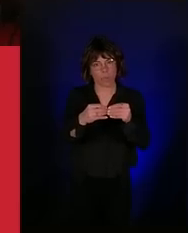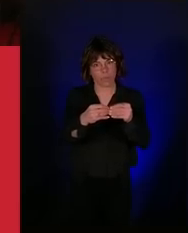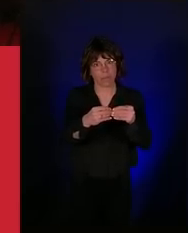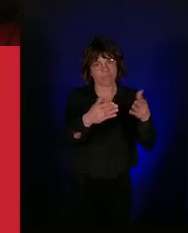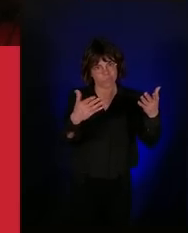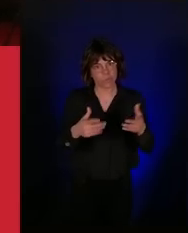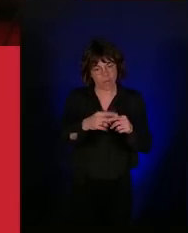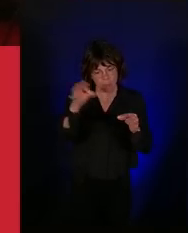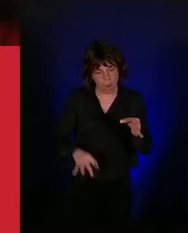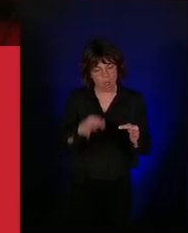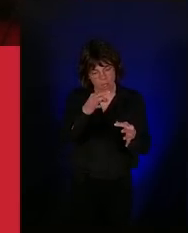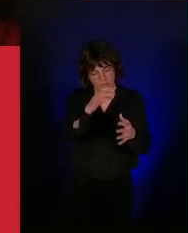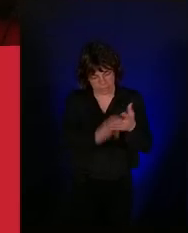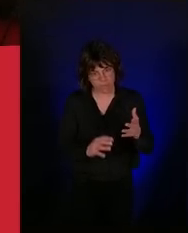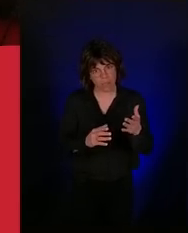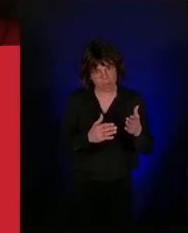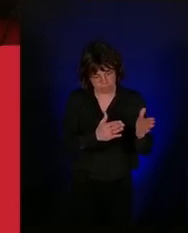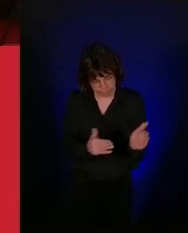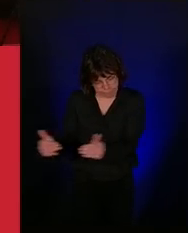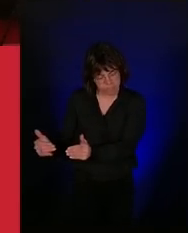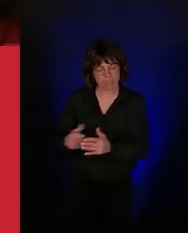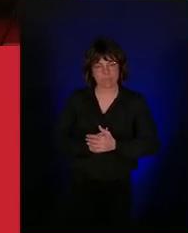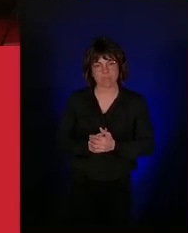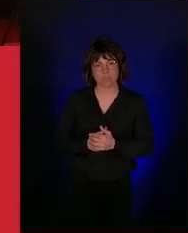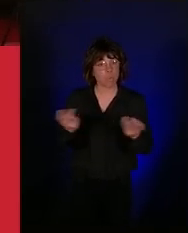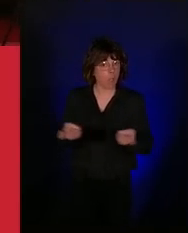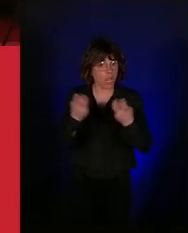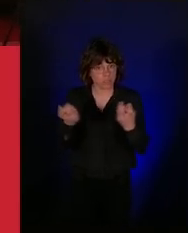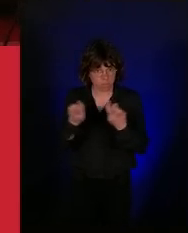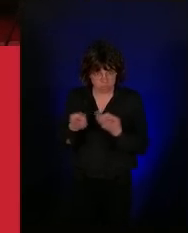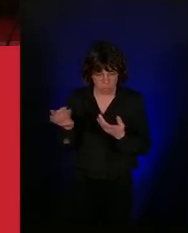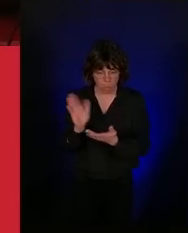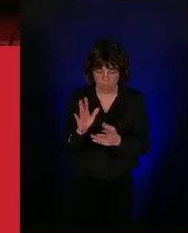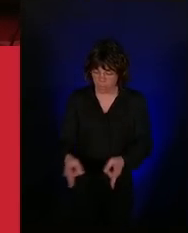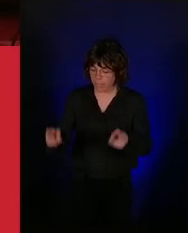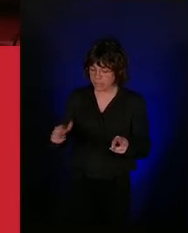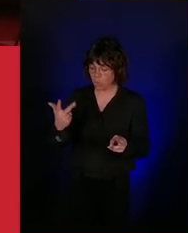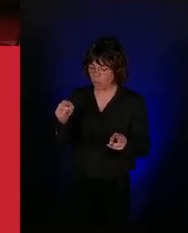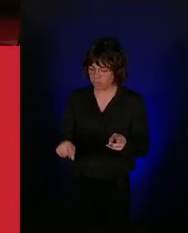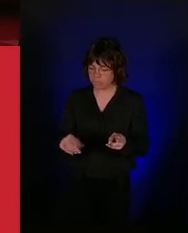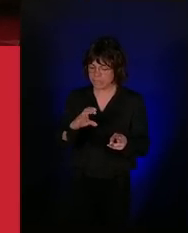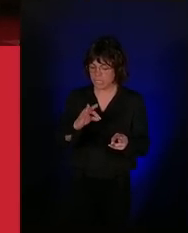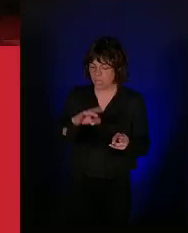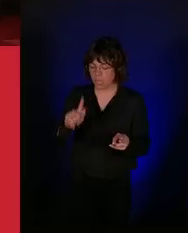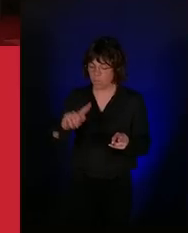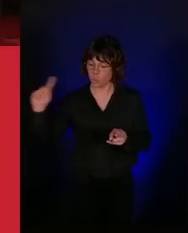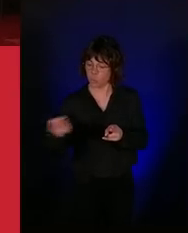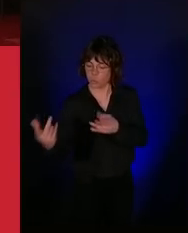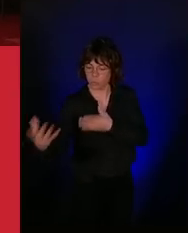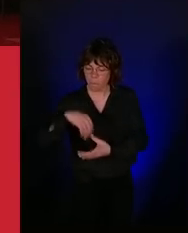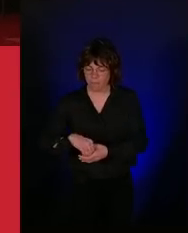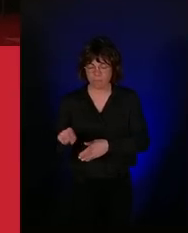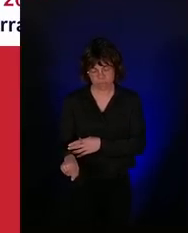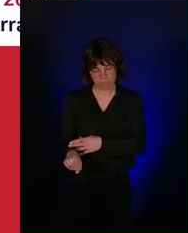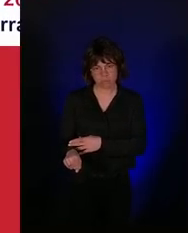du rapport d'activité. Pour illustrer, je prendrai appui sur la partie 3, la CGT de toutes et de tous,